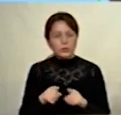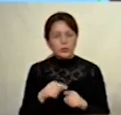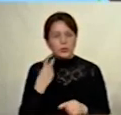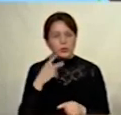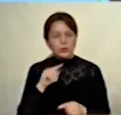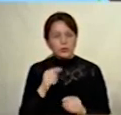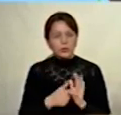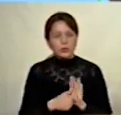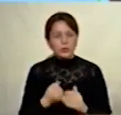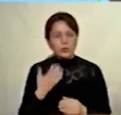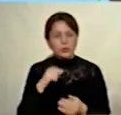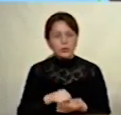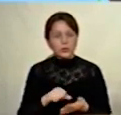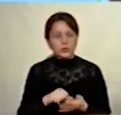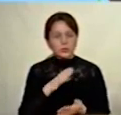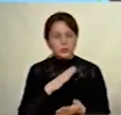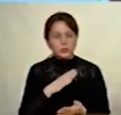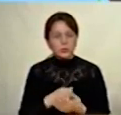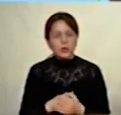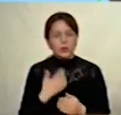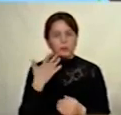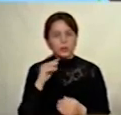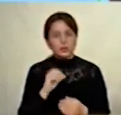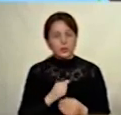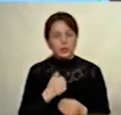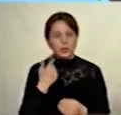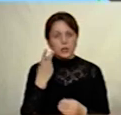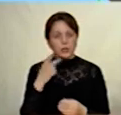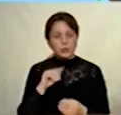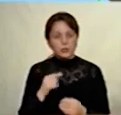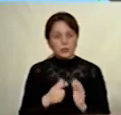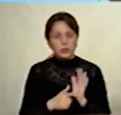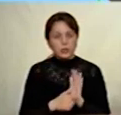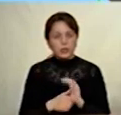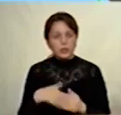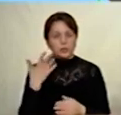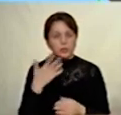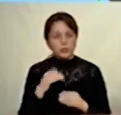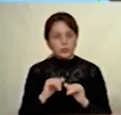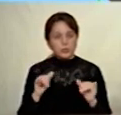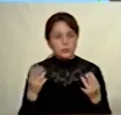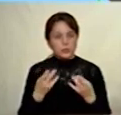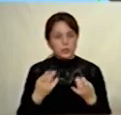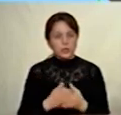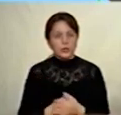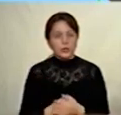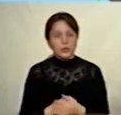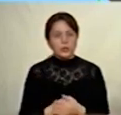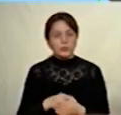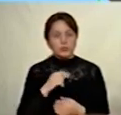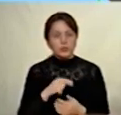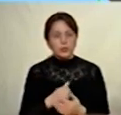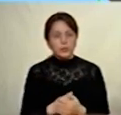2,7 nechta qatnashyapti? 5'de. Demek 2,7'ni 5'ge köpaytırışımız gerek.